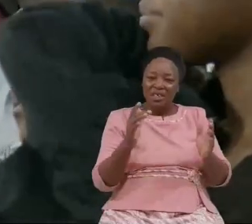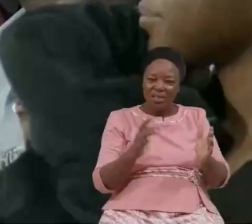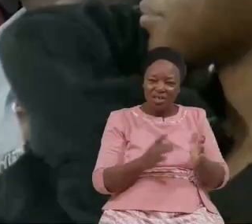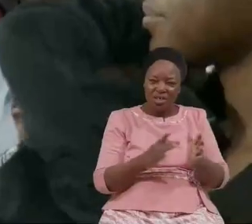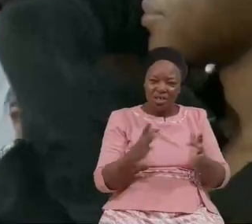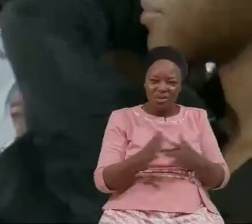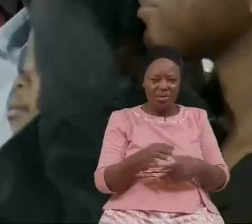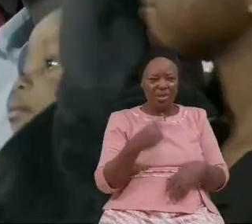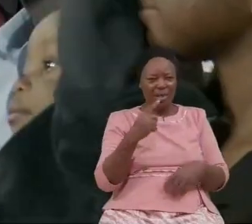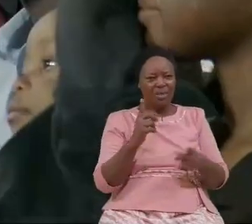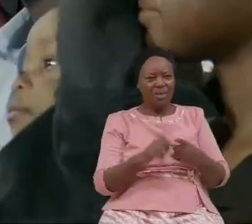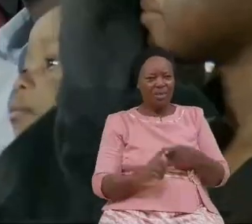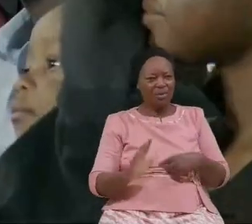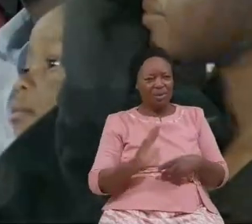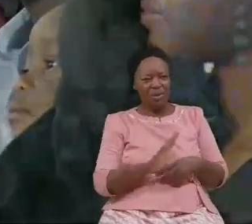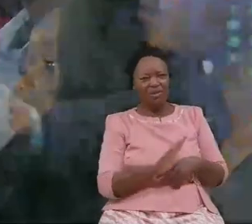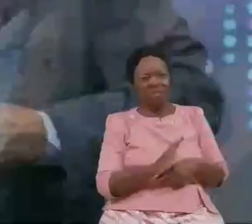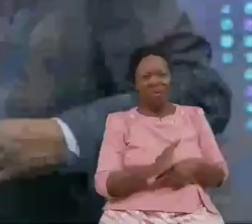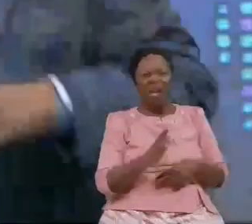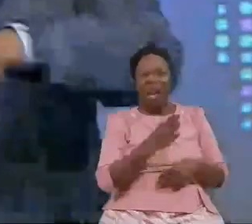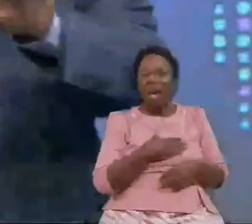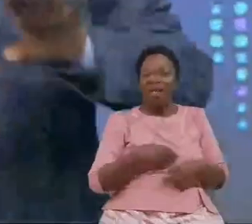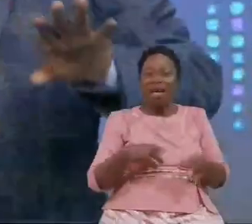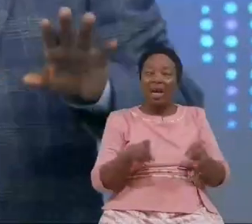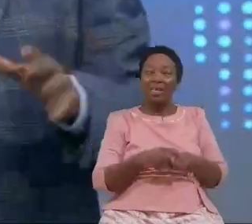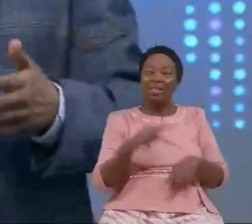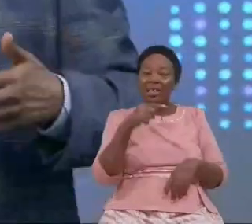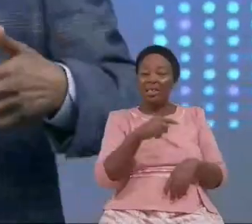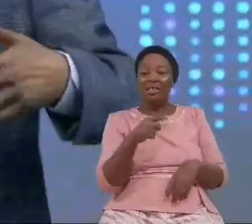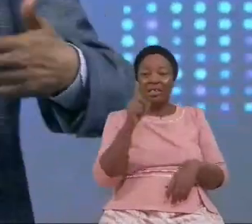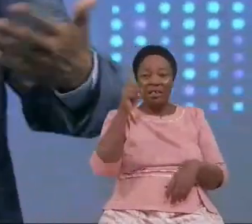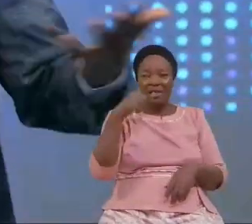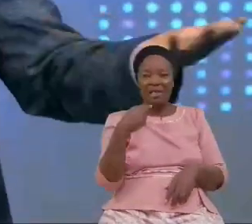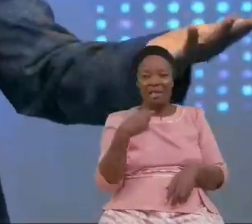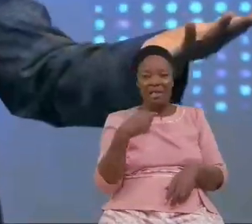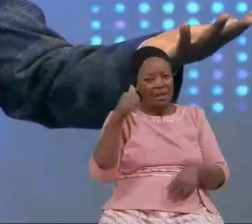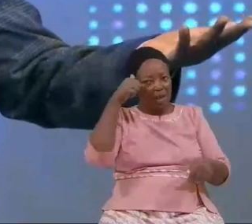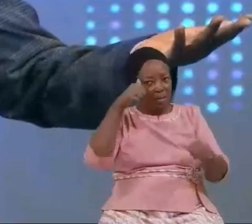lui dit et comme il lui dit c'est